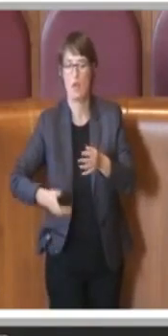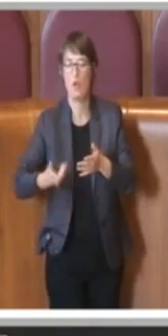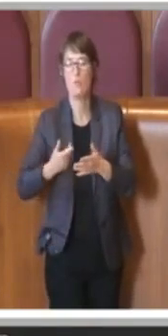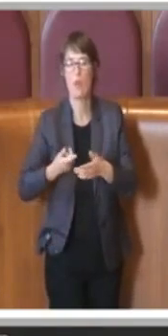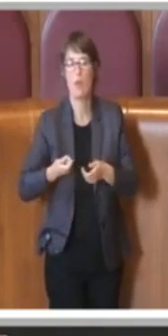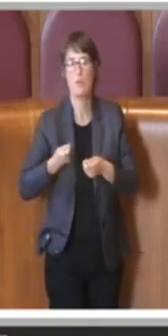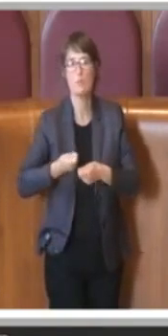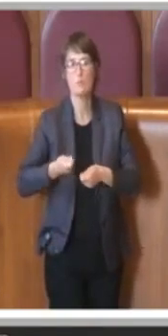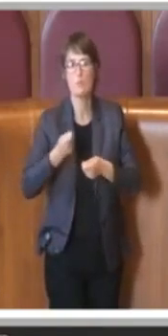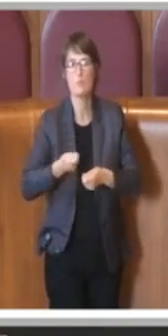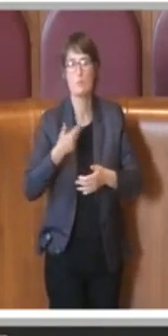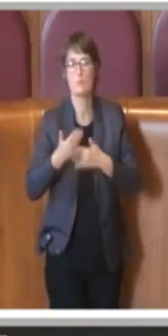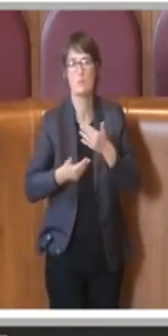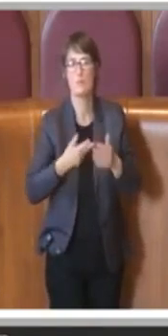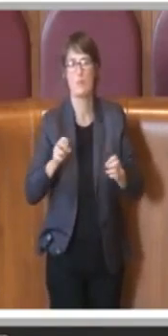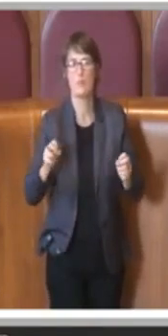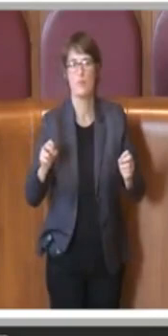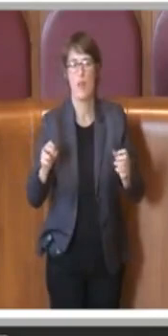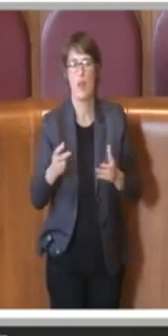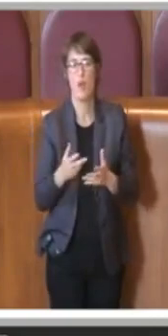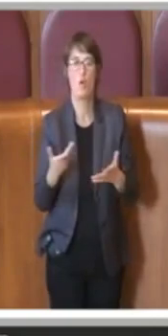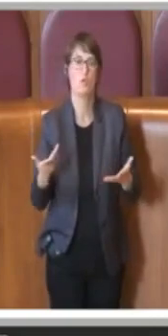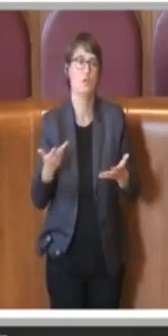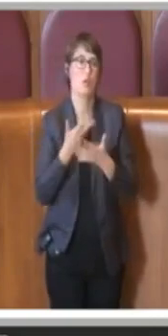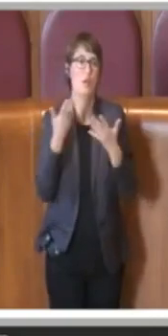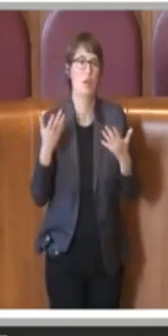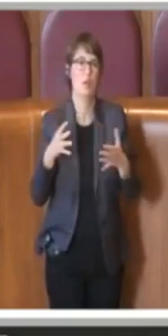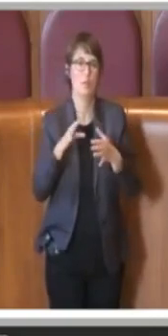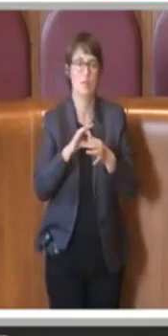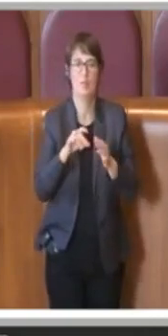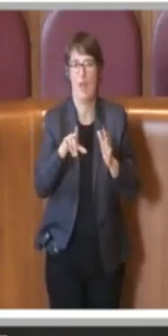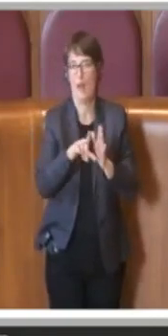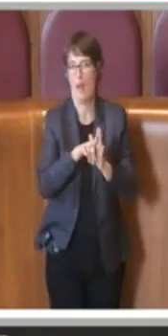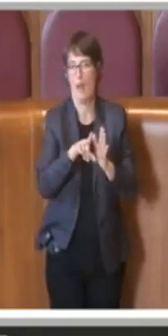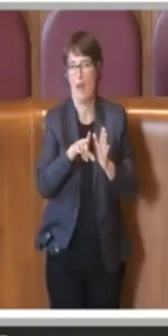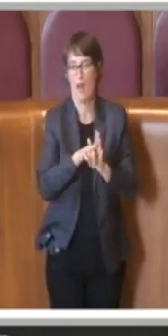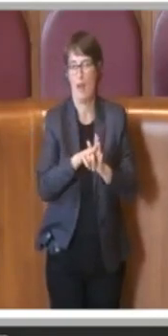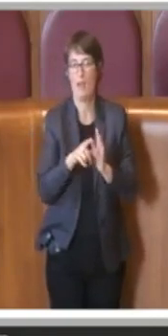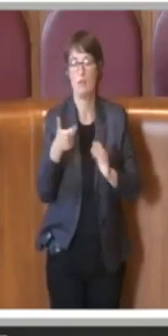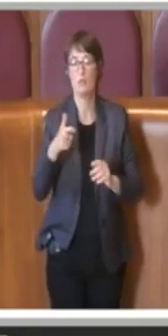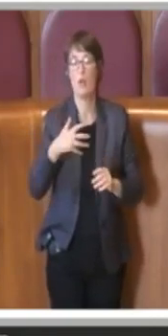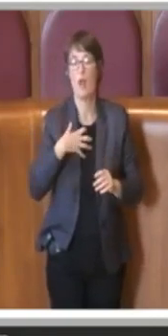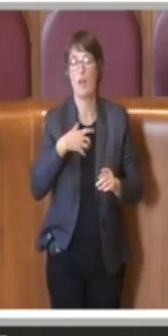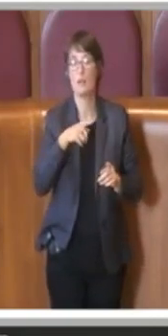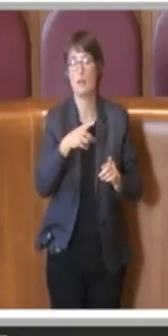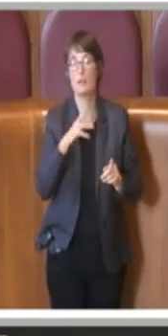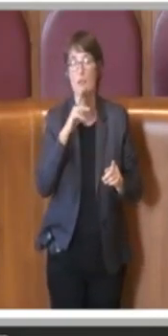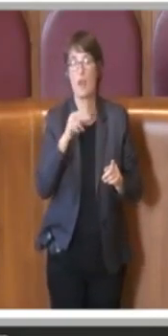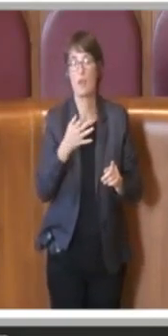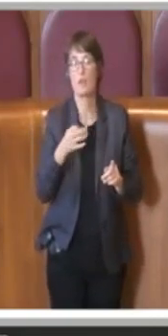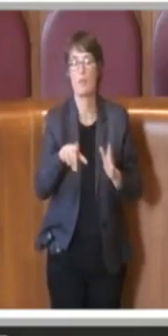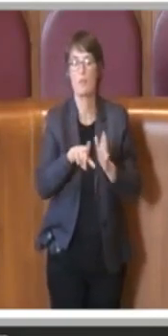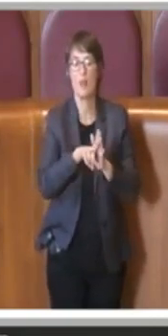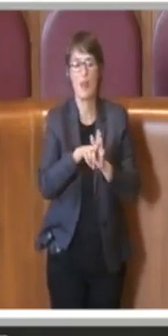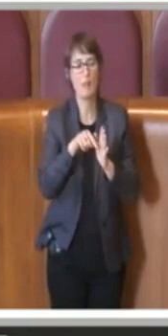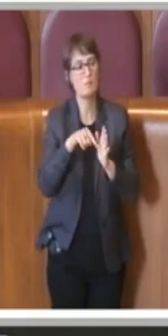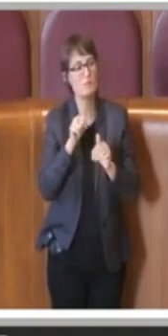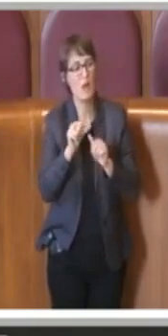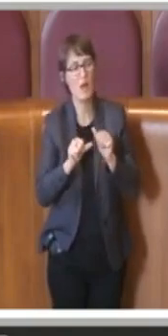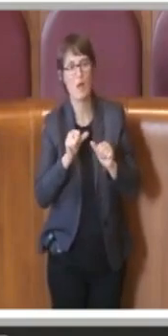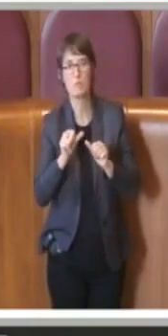dalla legge. Ecco, una legge che, come ha già detto l'assessore, è in continuo divenire e